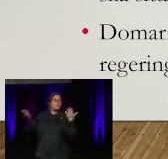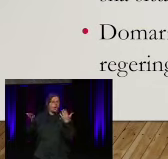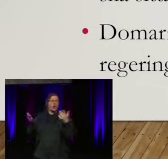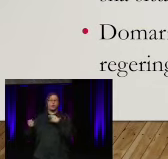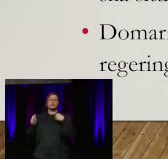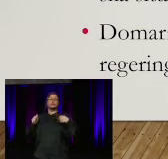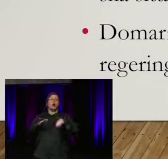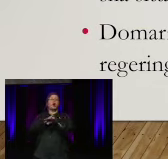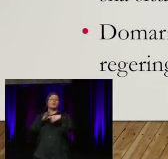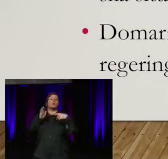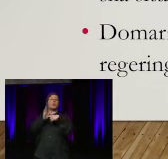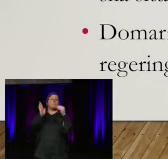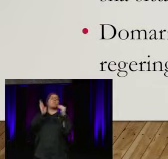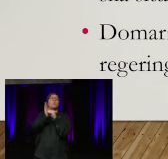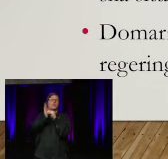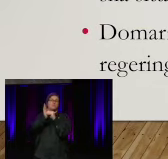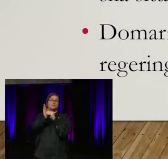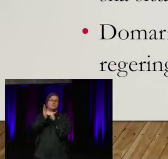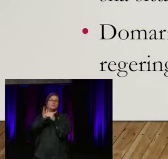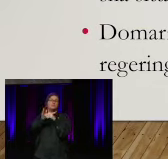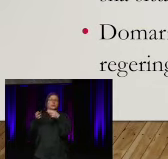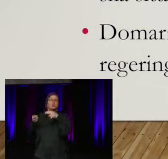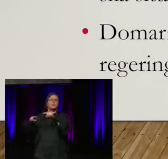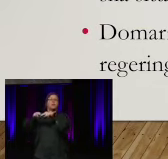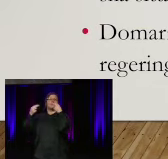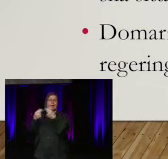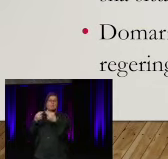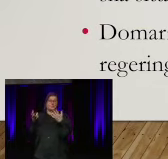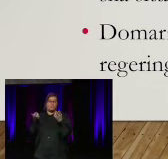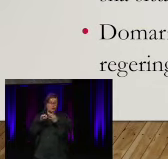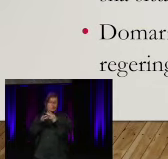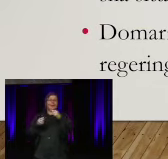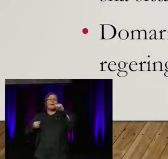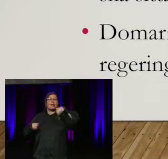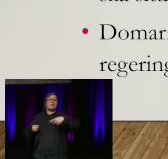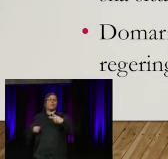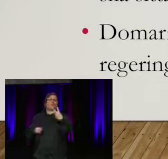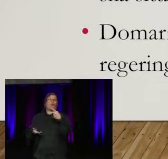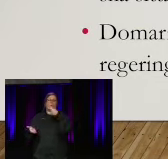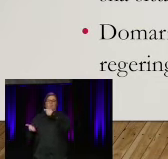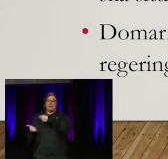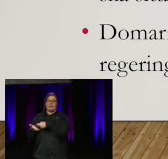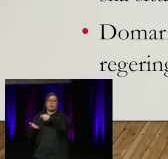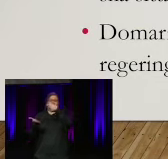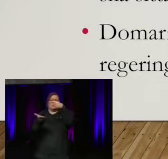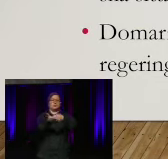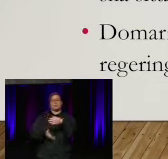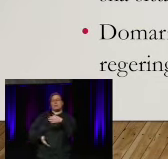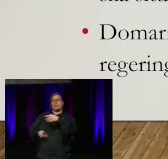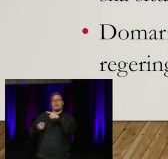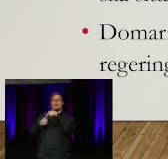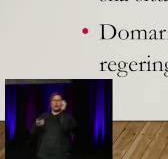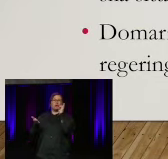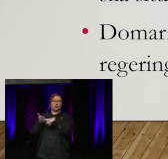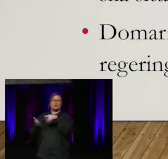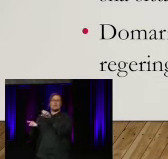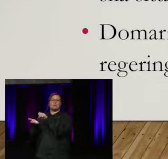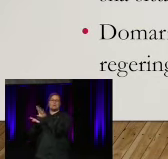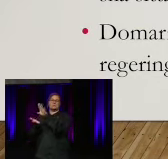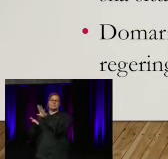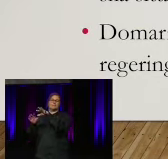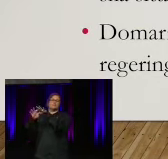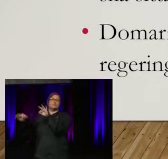i grundlagen, innebärande att det tar då två beslut mellanliggande val för att avskaffa domarnämnden. Och